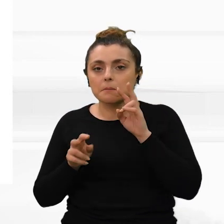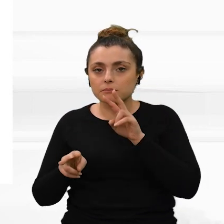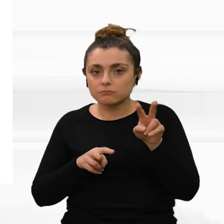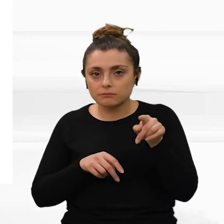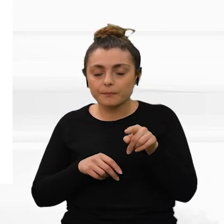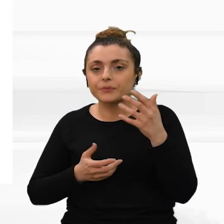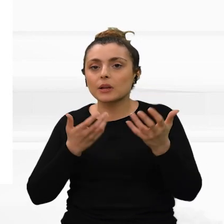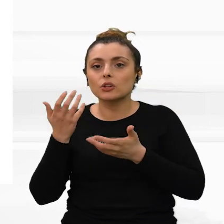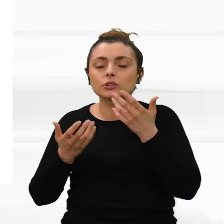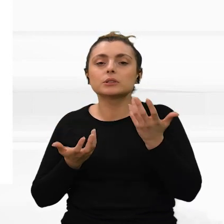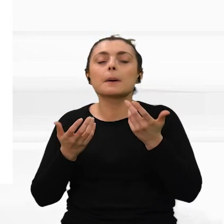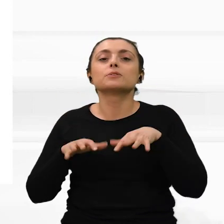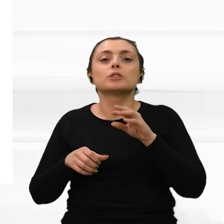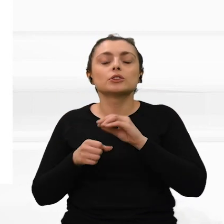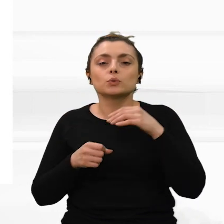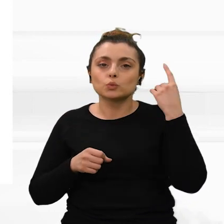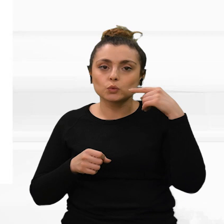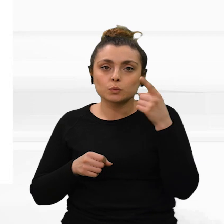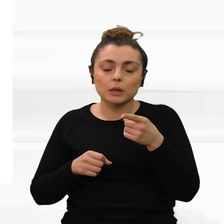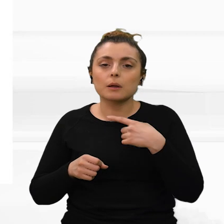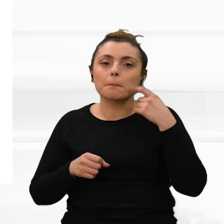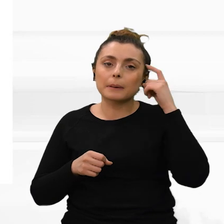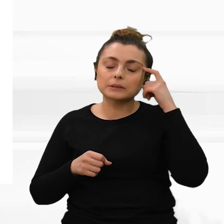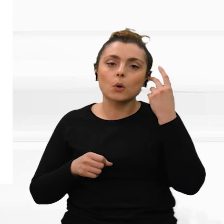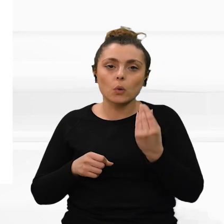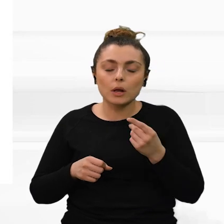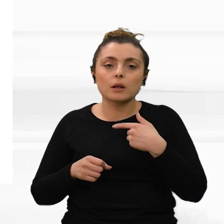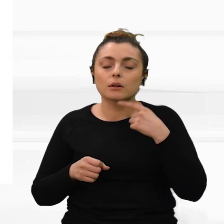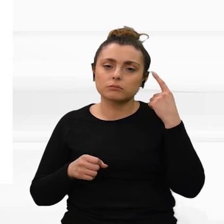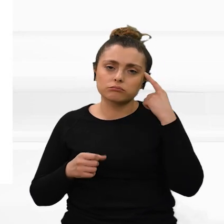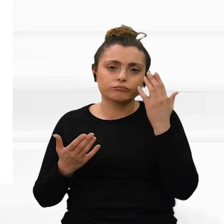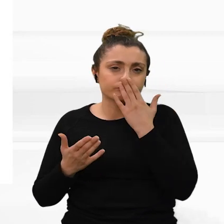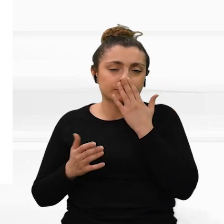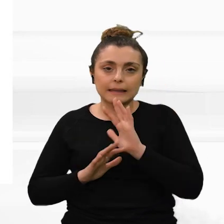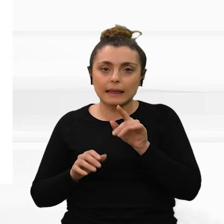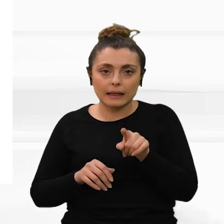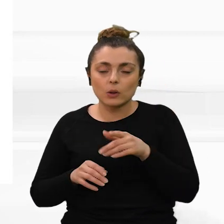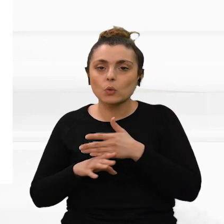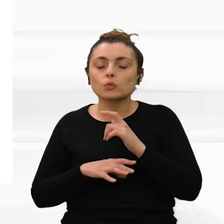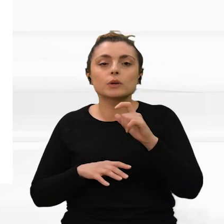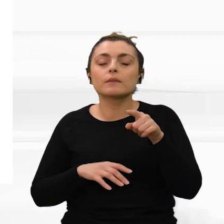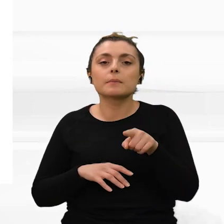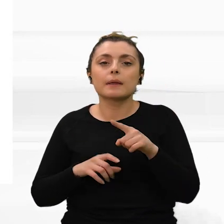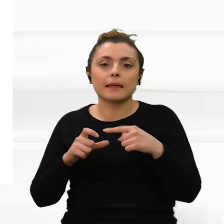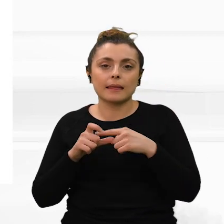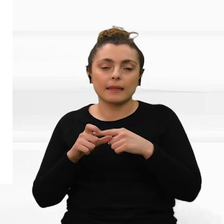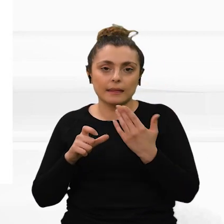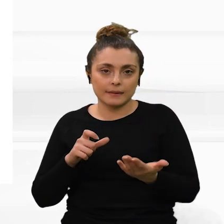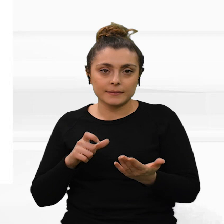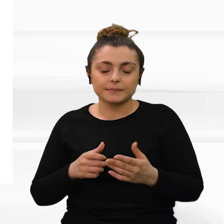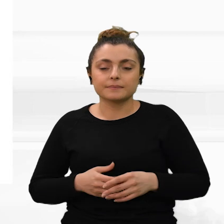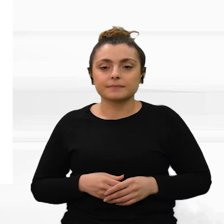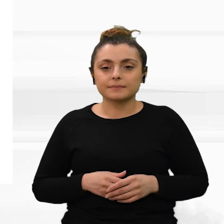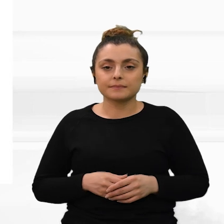ilişkiye bakıldığında ateşin yapmaya bileceğini düşünmek mantıksal olarak çelişkili değildir Doğru cevabı mı Zen